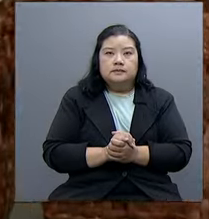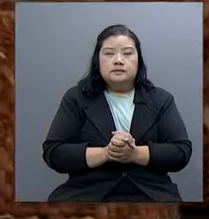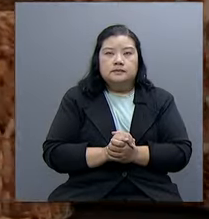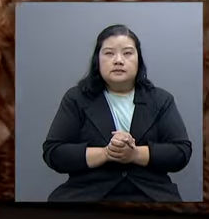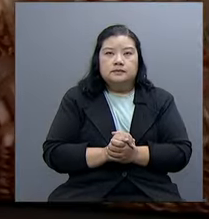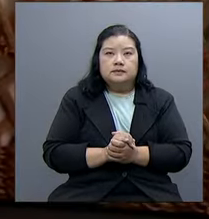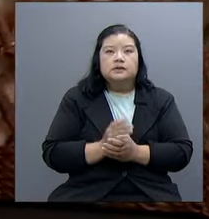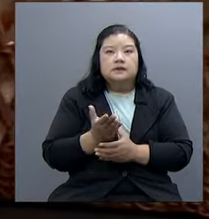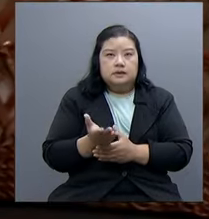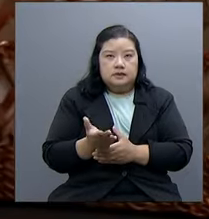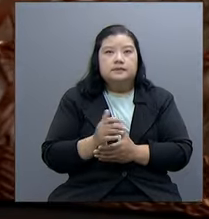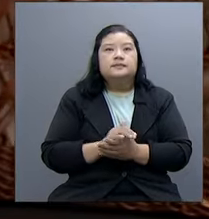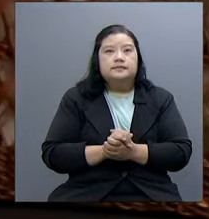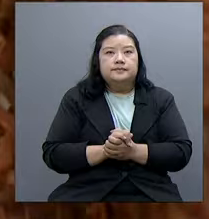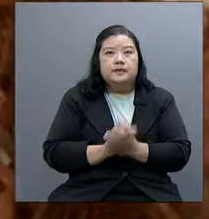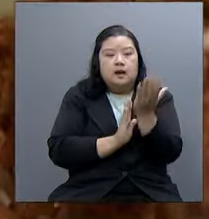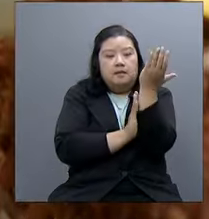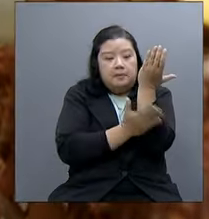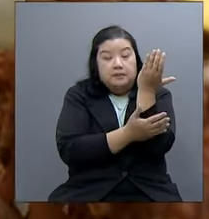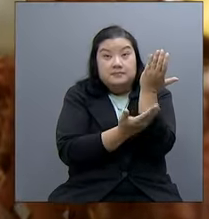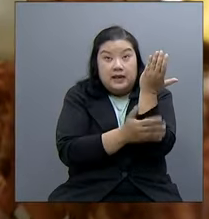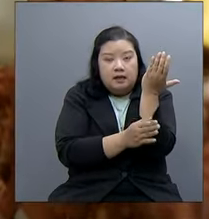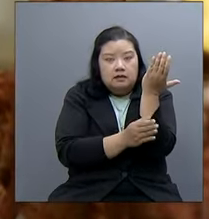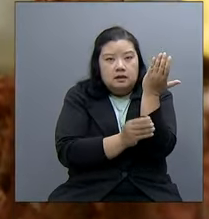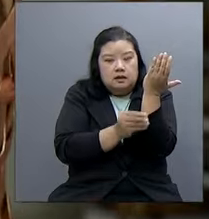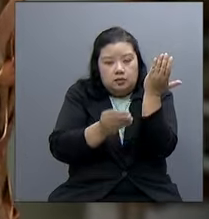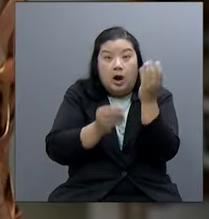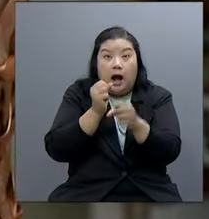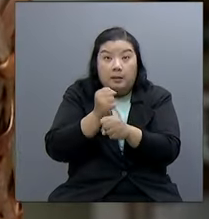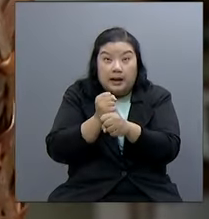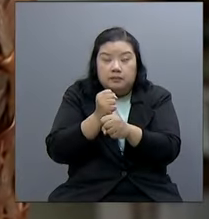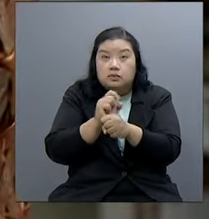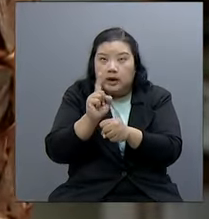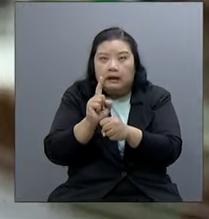กระเป๋าเปลือกไม้ วัตสดุค้ายได้ในชุมชน มาจากธรมชาิ 100%